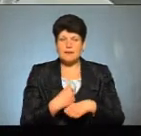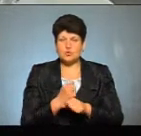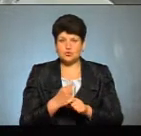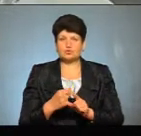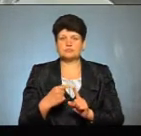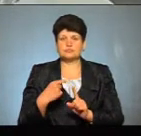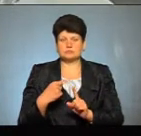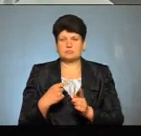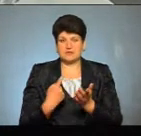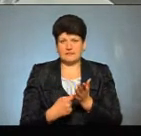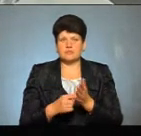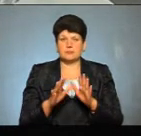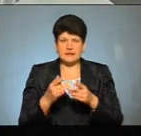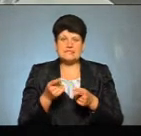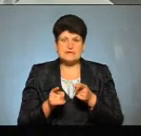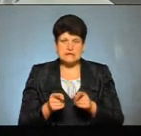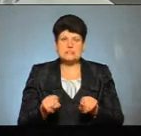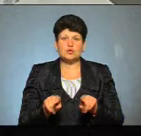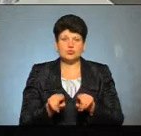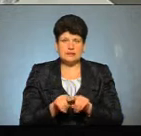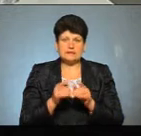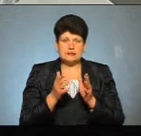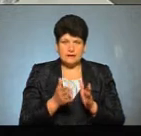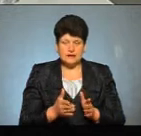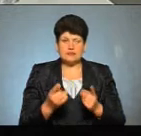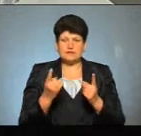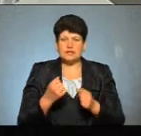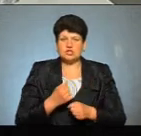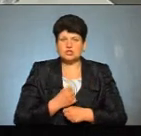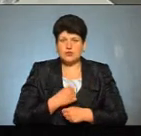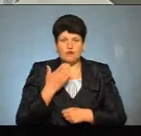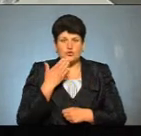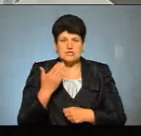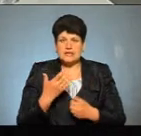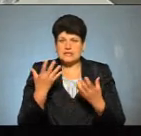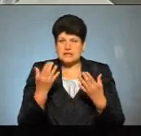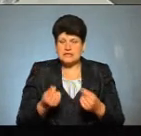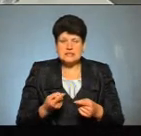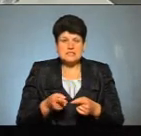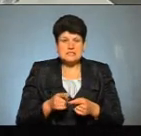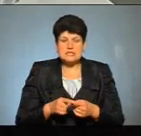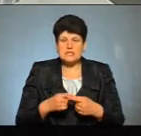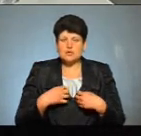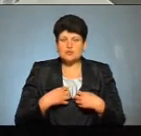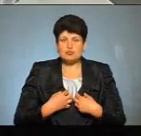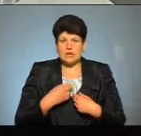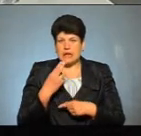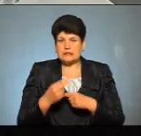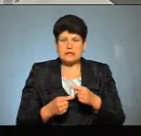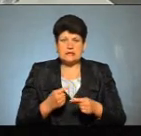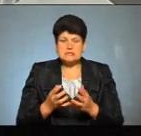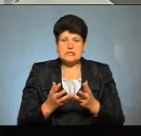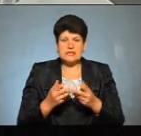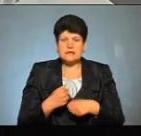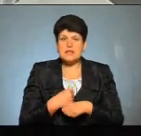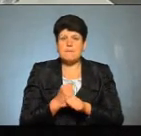це дійсно так. На превеликий жаль, в останні дні це вже така сумна традиція. На жаль, кількість